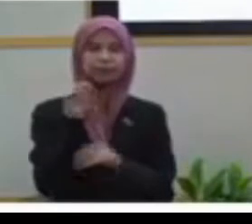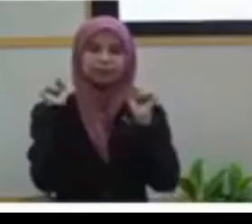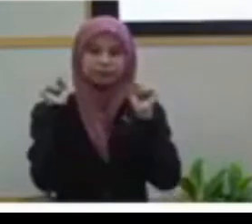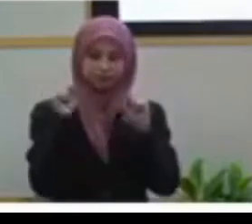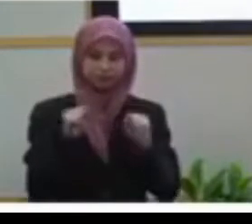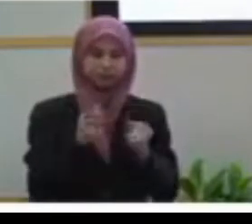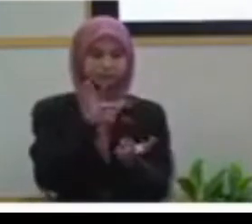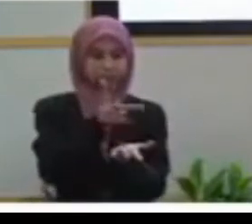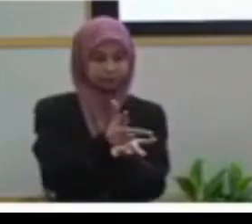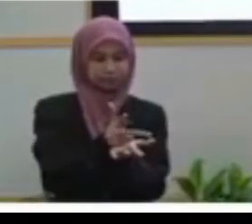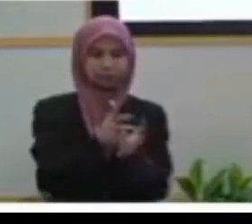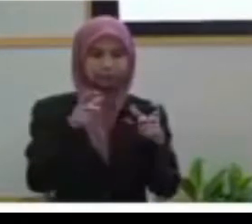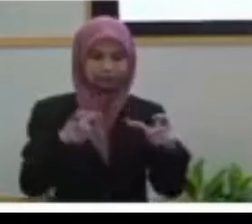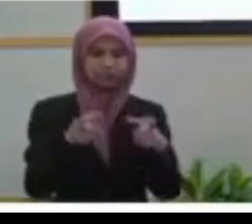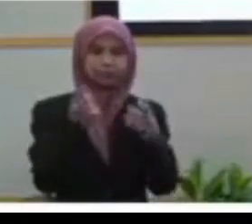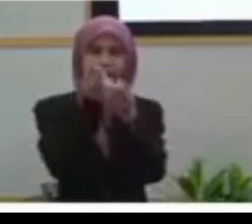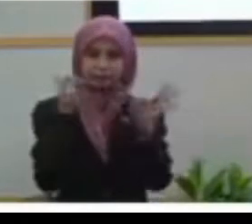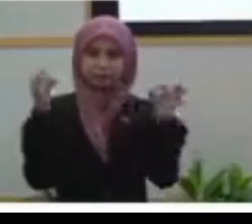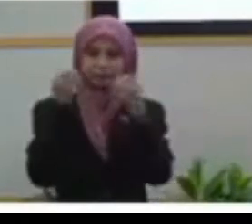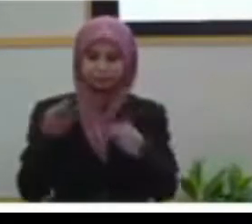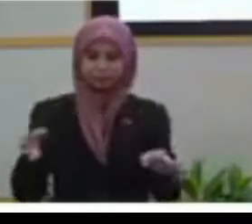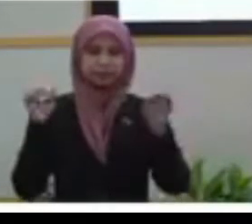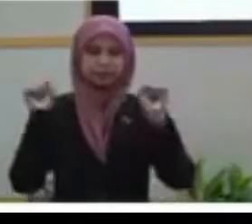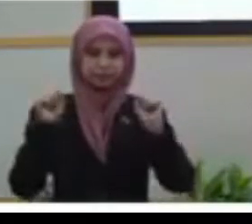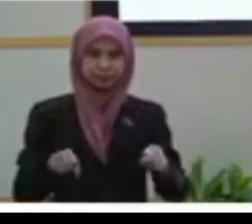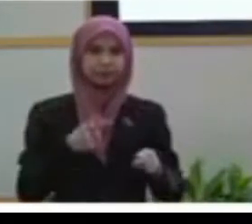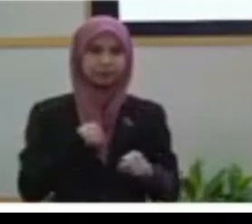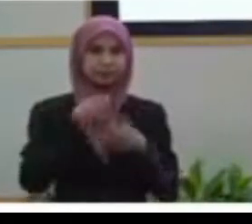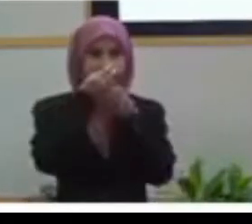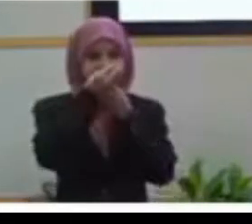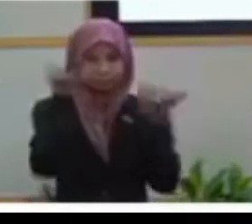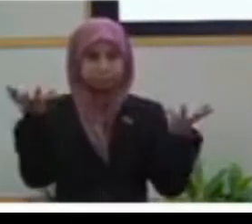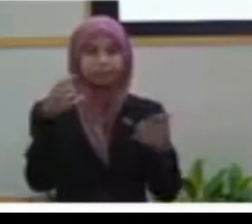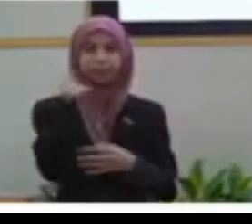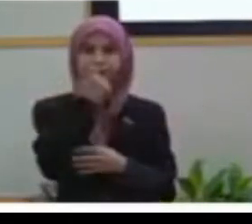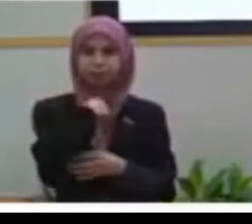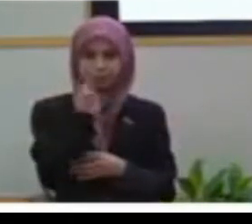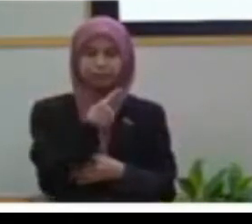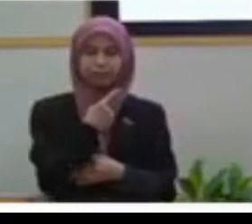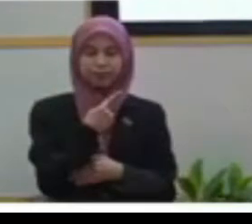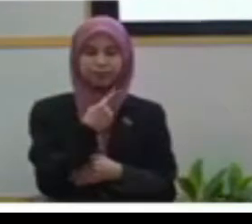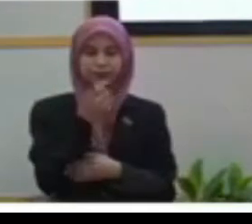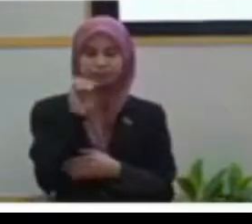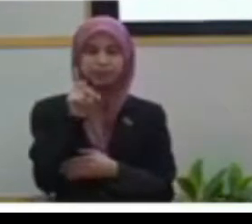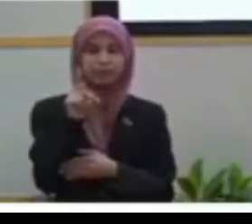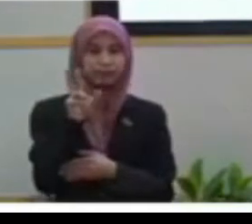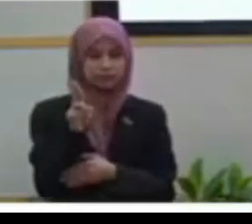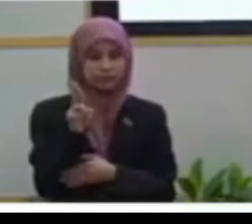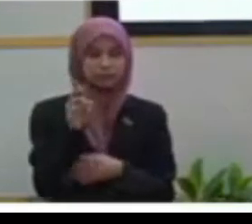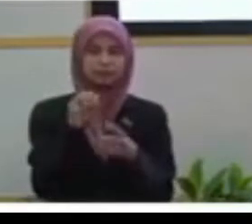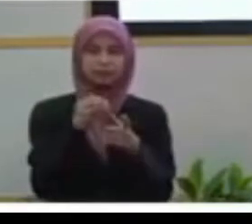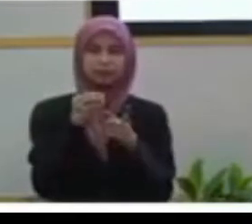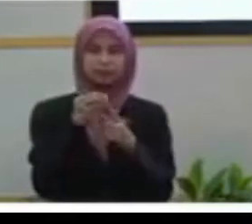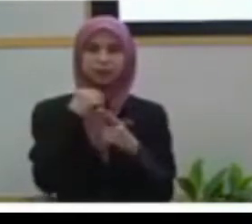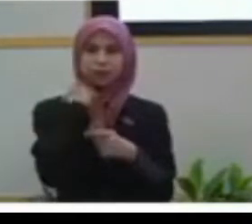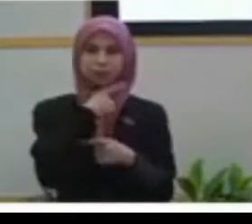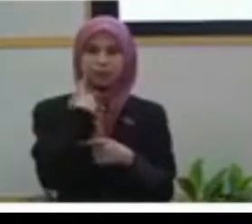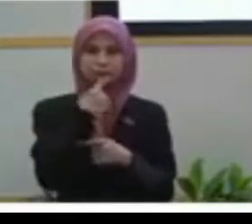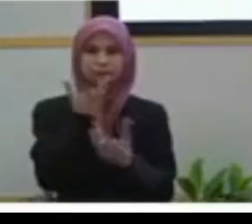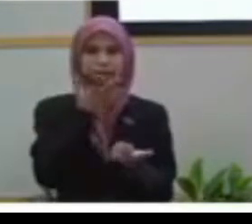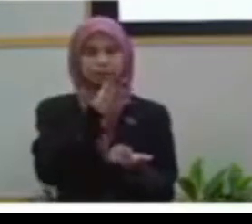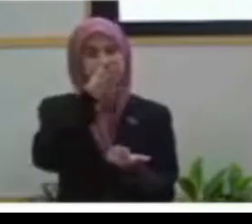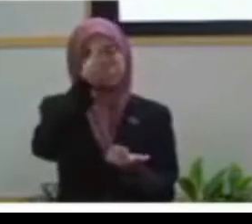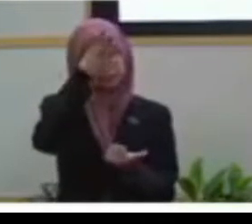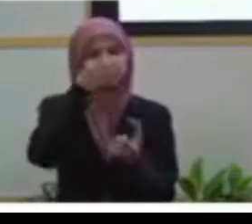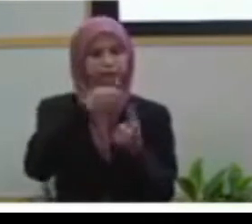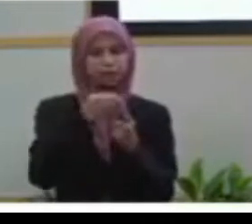petak OKU secara percuma. Saya menyeru kepada pemilik kenderaan OKU ataupun waris yang